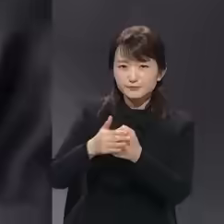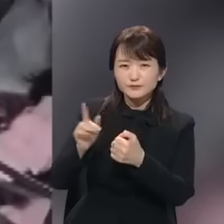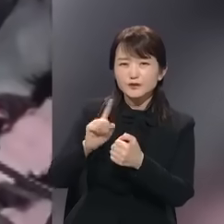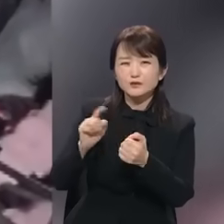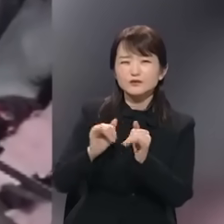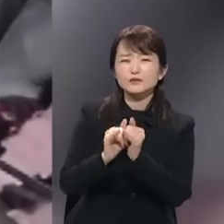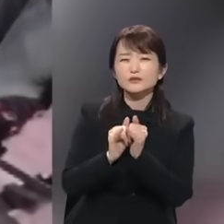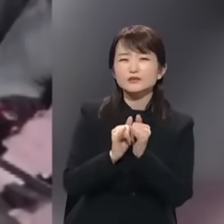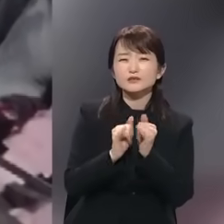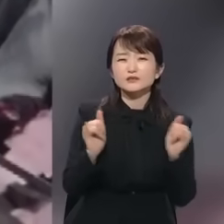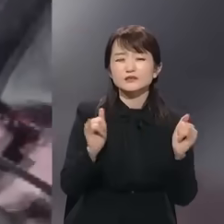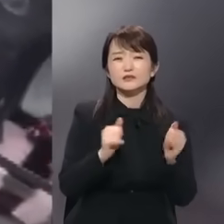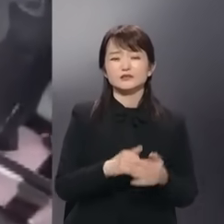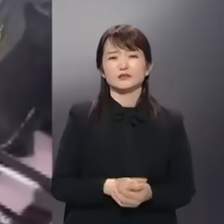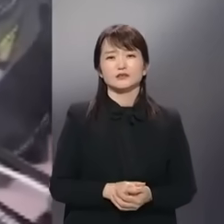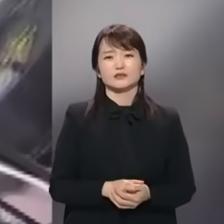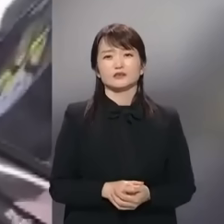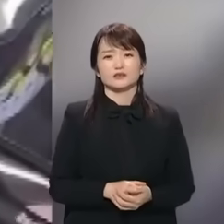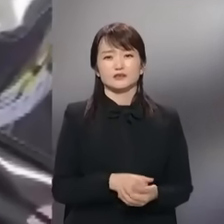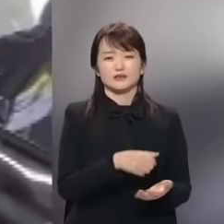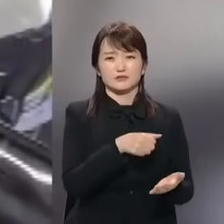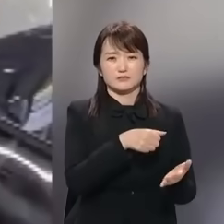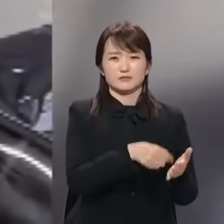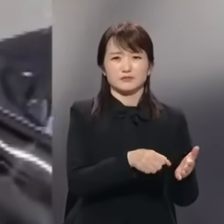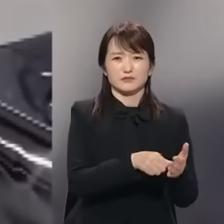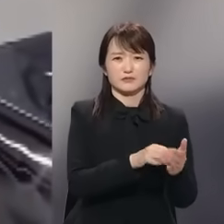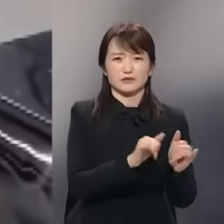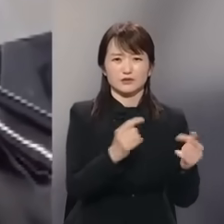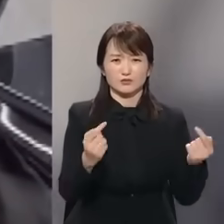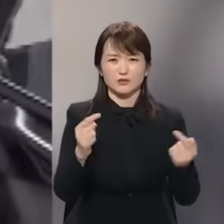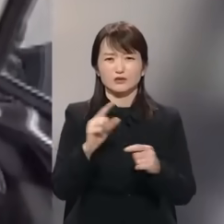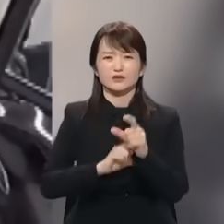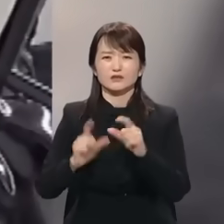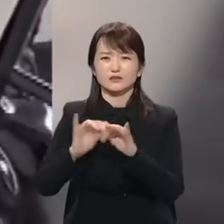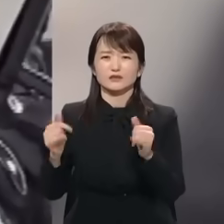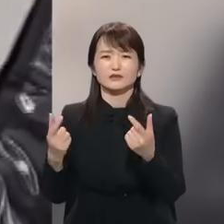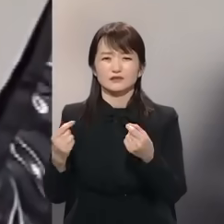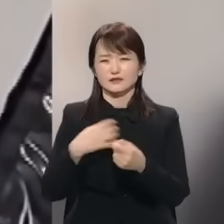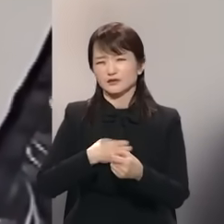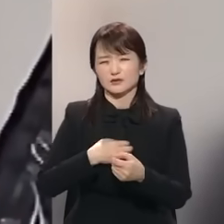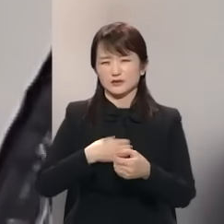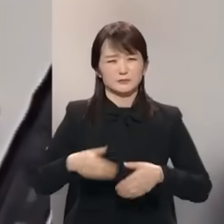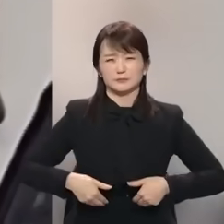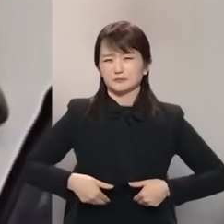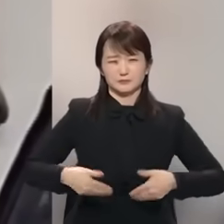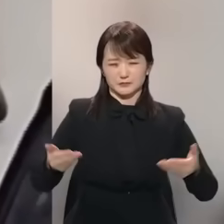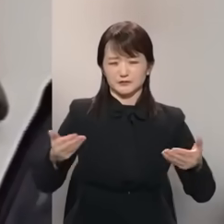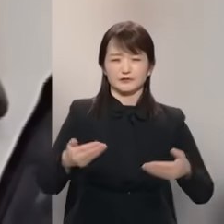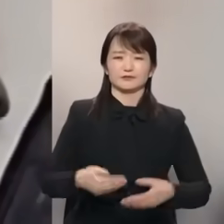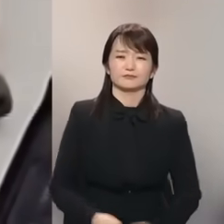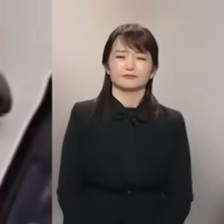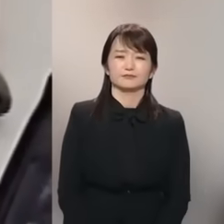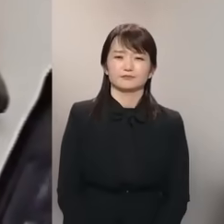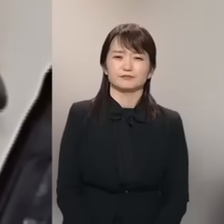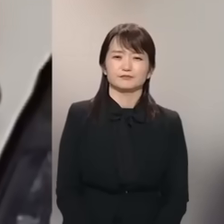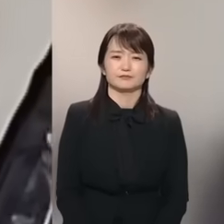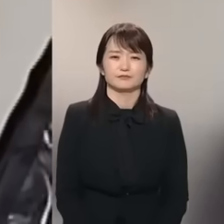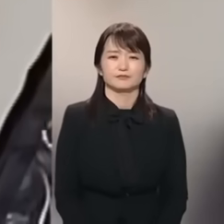어지간한 사람 민보다 더 사람 같으니까 걱정 안 해도 된다 이렇게 말씀을 전해주셨습니다